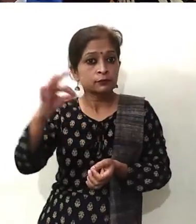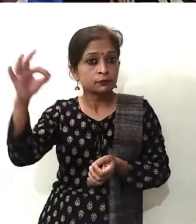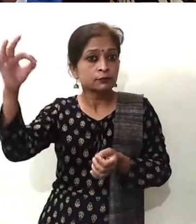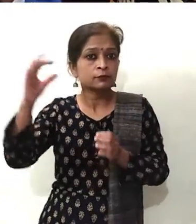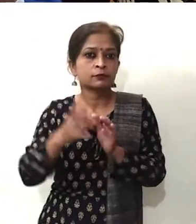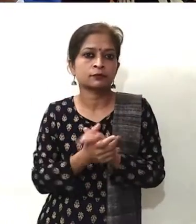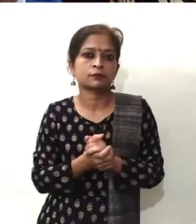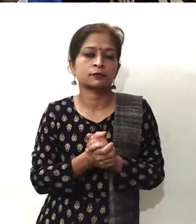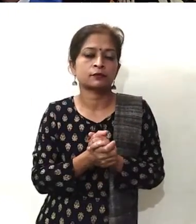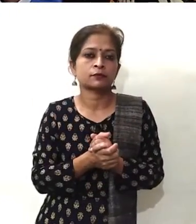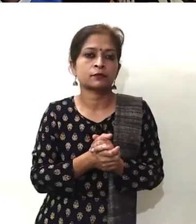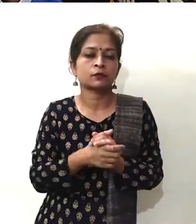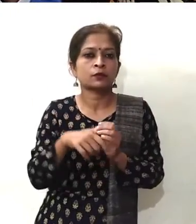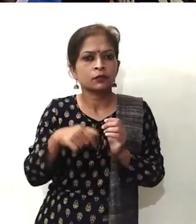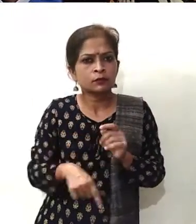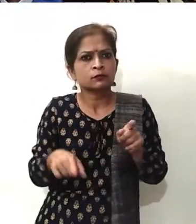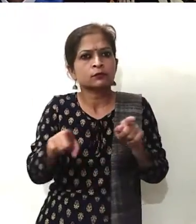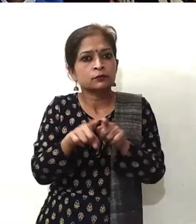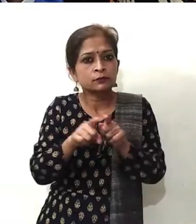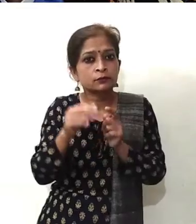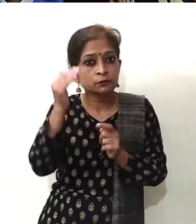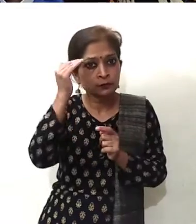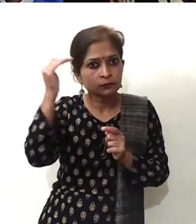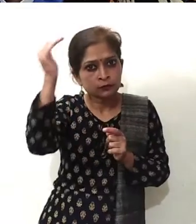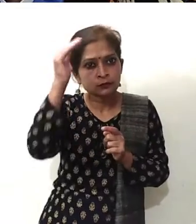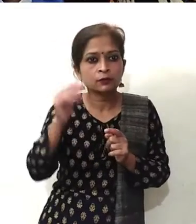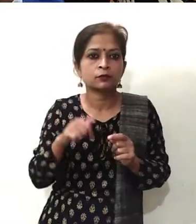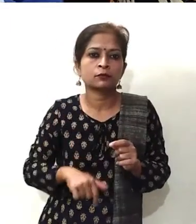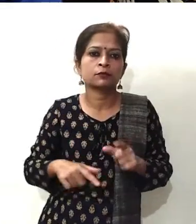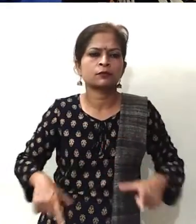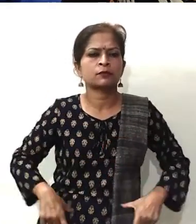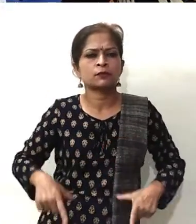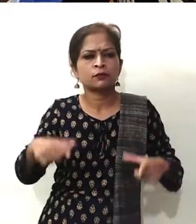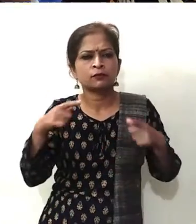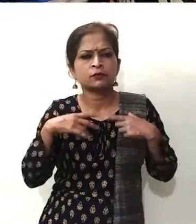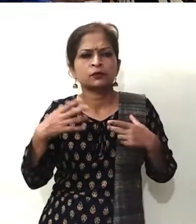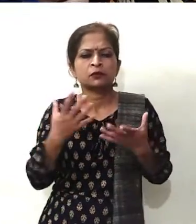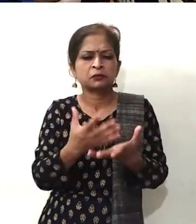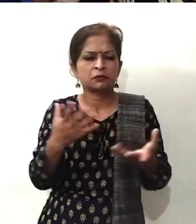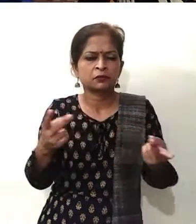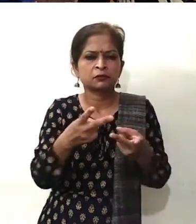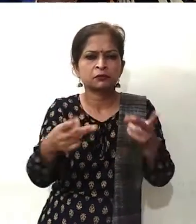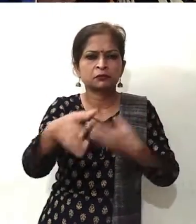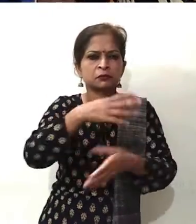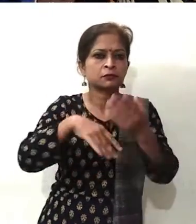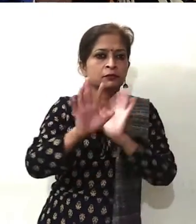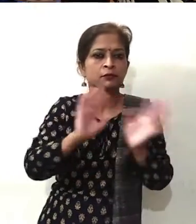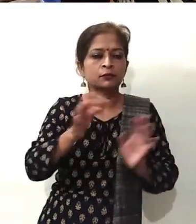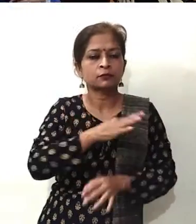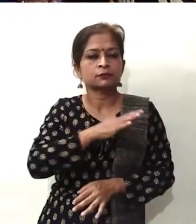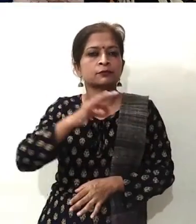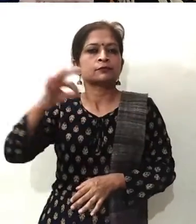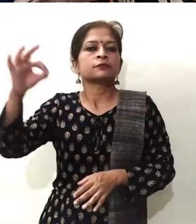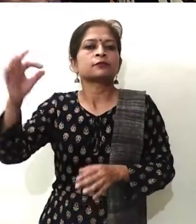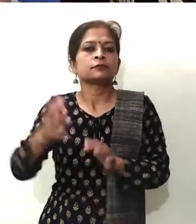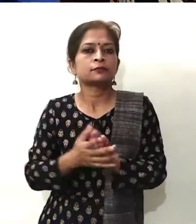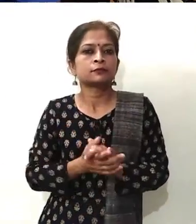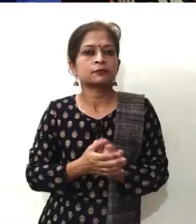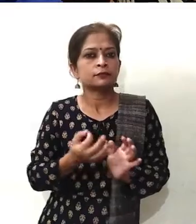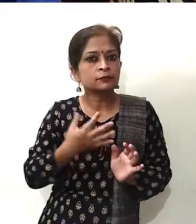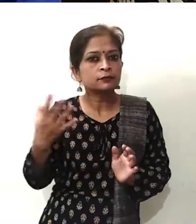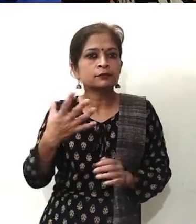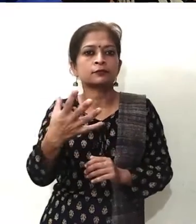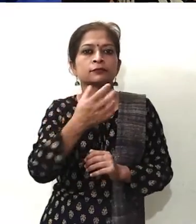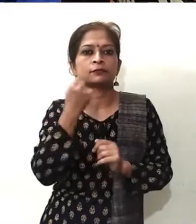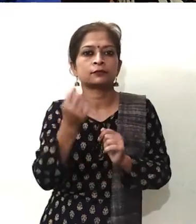विमुक्तये, वही विद्या है जो कि विमुक्त कर दे। तो शस्त्र विद्या अपने में सिर्फ एक